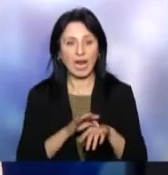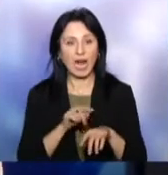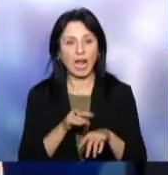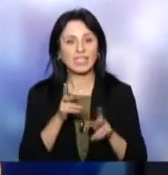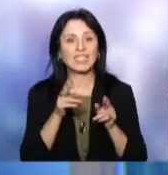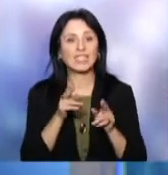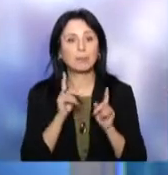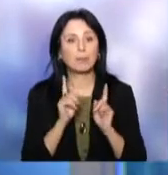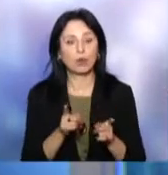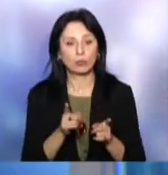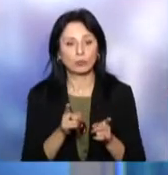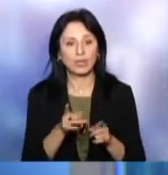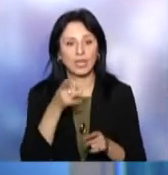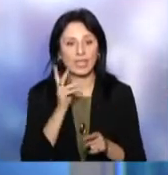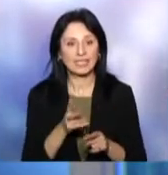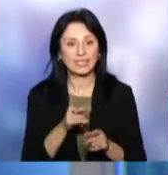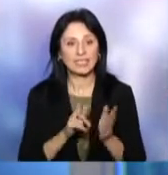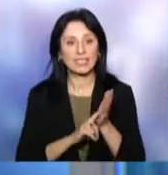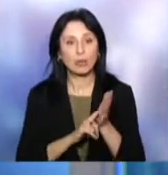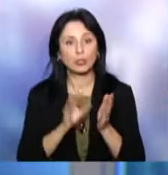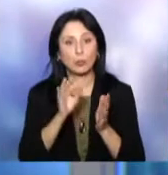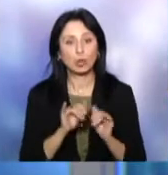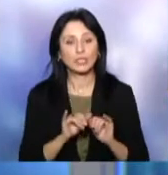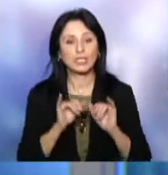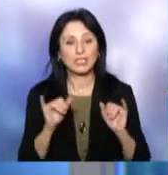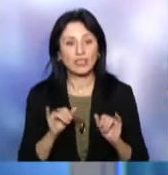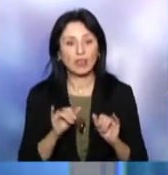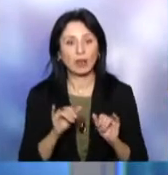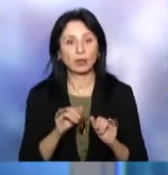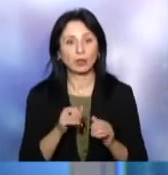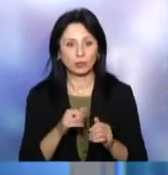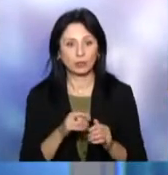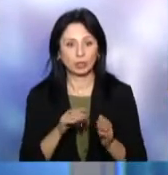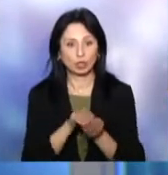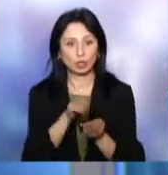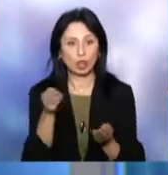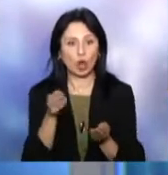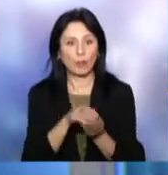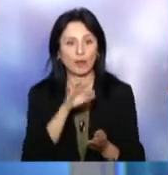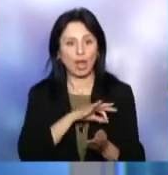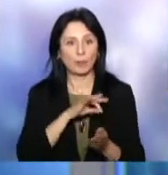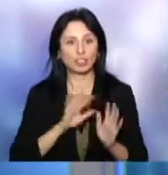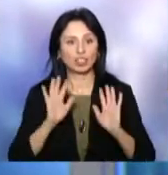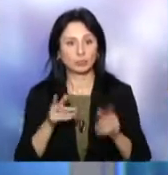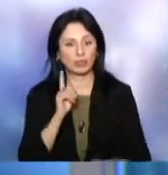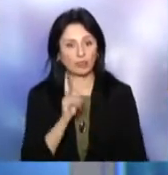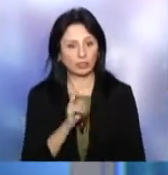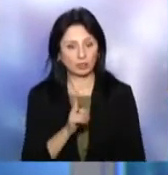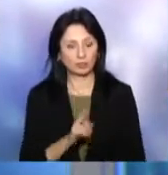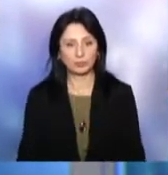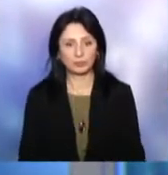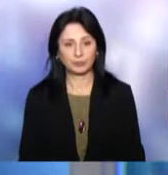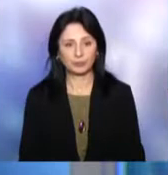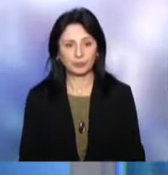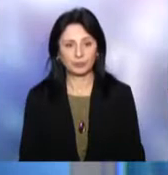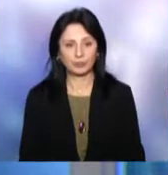აფთვისებიანი სიმსივნის რისკი 70%-ით იზრდება სოლარიუმის გამოყენების შემთხვევაში.